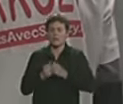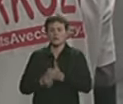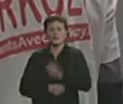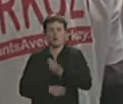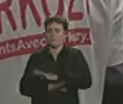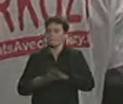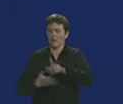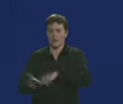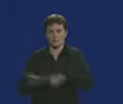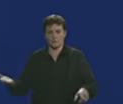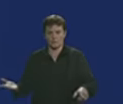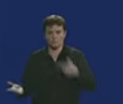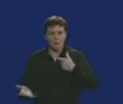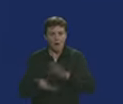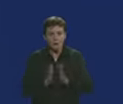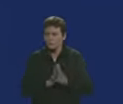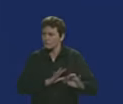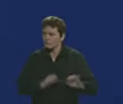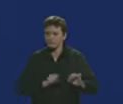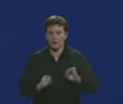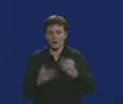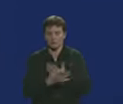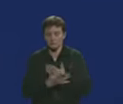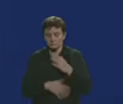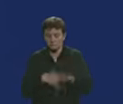associations familiales. Et le soir,